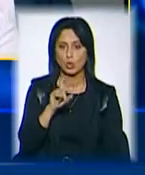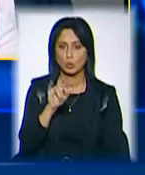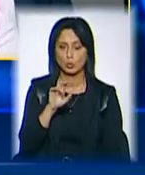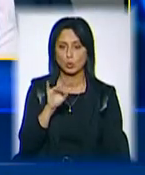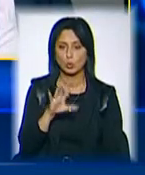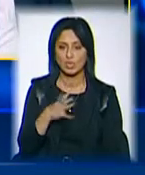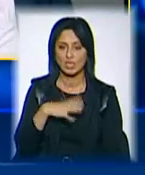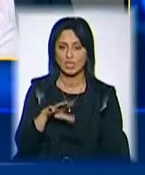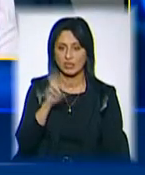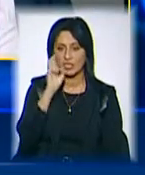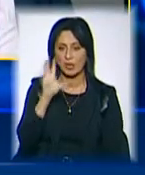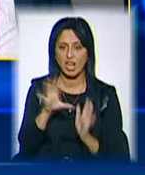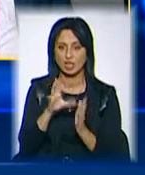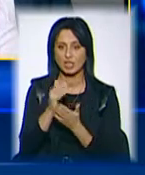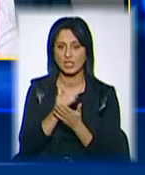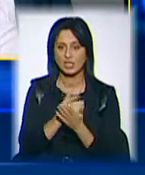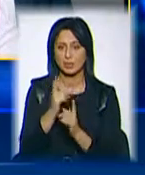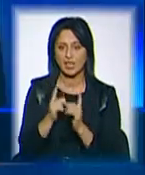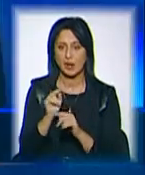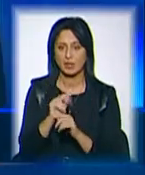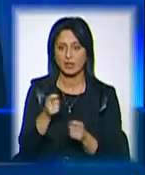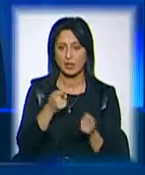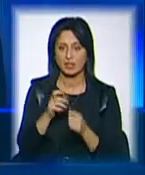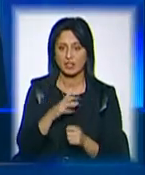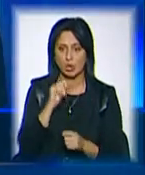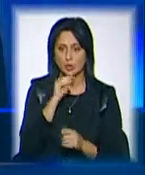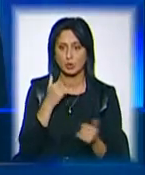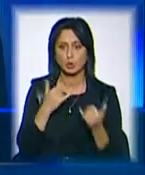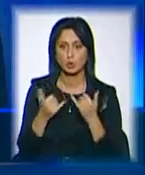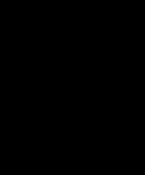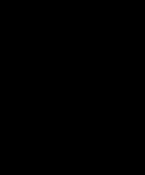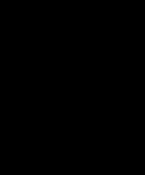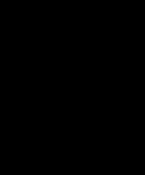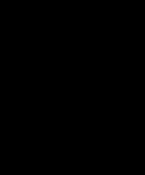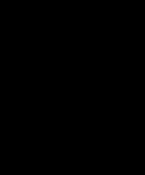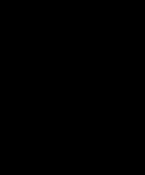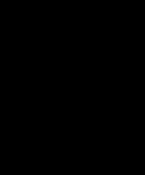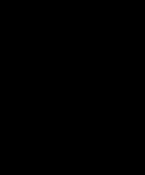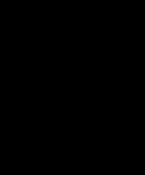ზუმბურიძე, საქართველოს სახელმწიფო ელექტროსისტემის რეაბილიტაციის მმართველი იყო, ეკონომისტრის დღევანდელი სტუმარი.